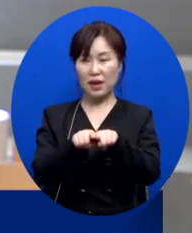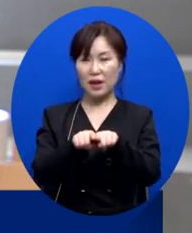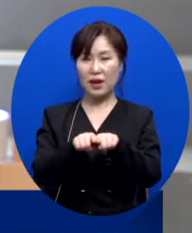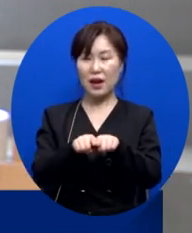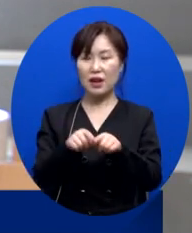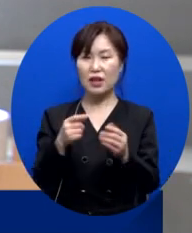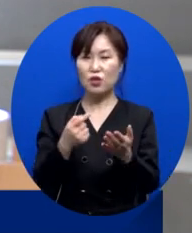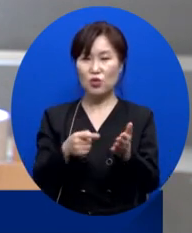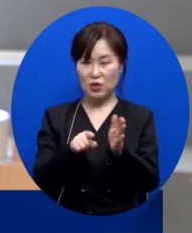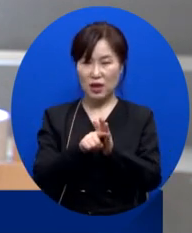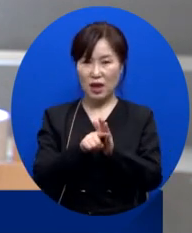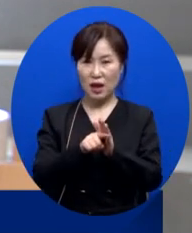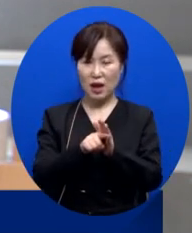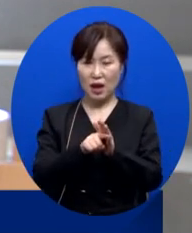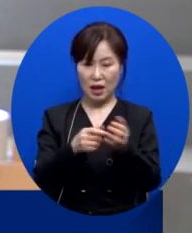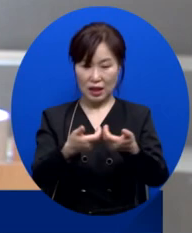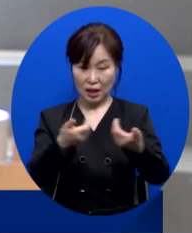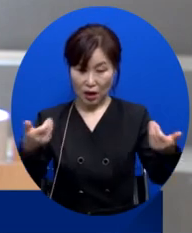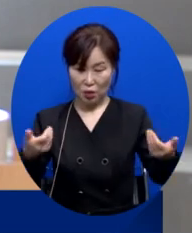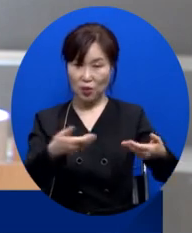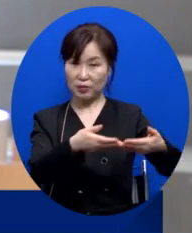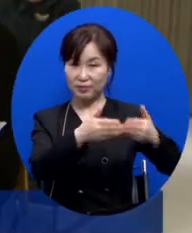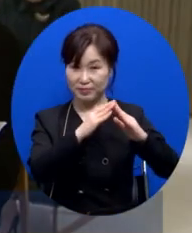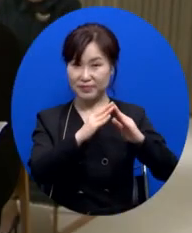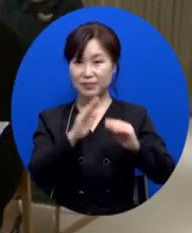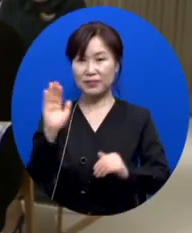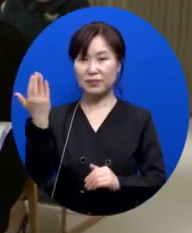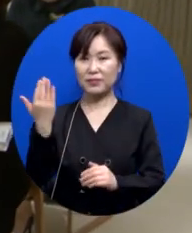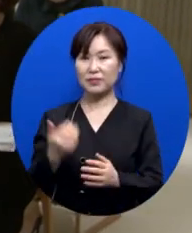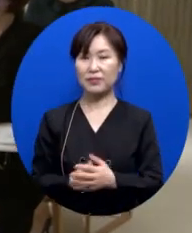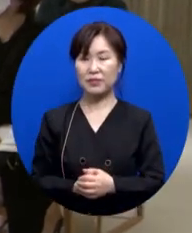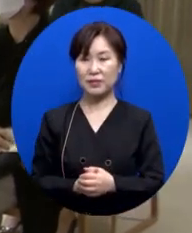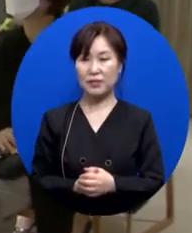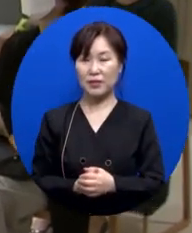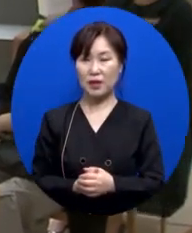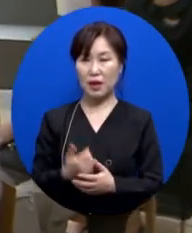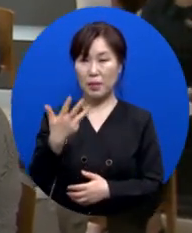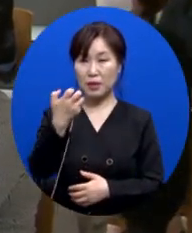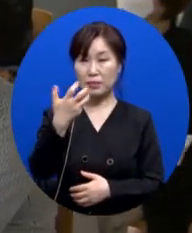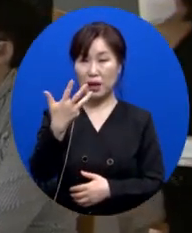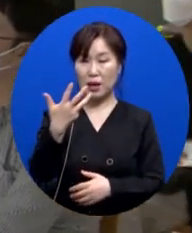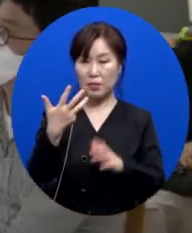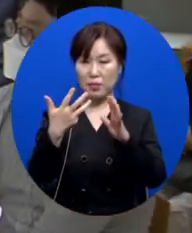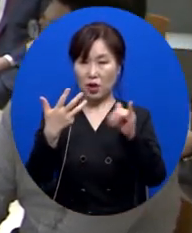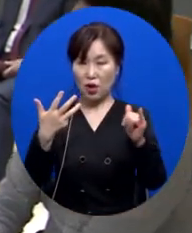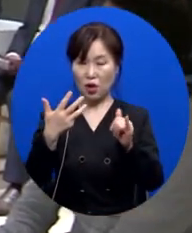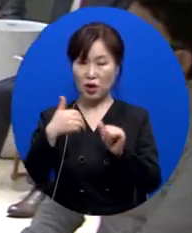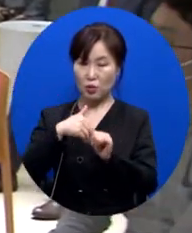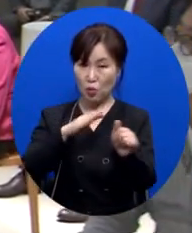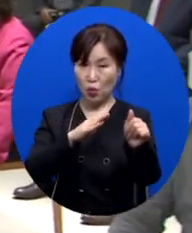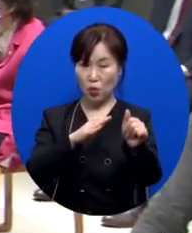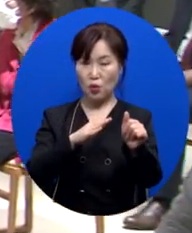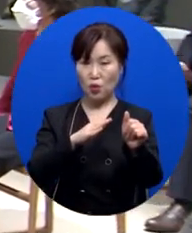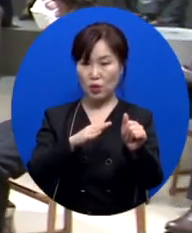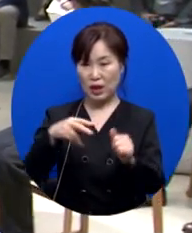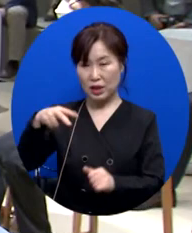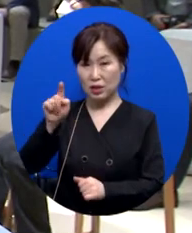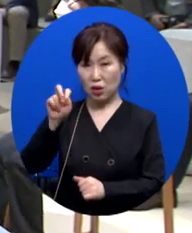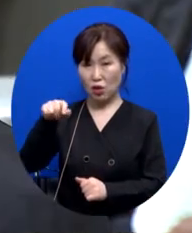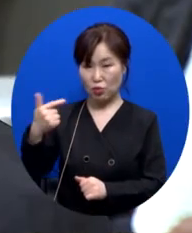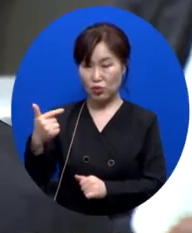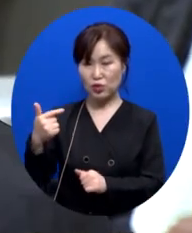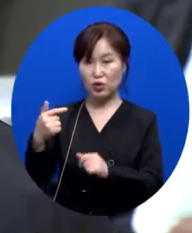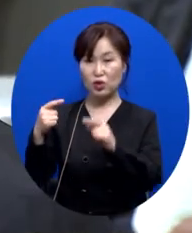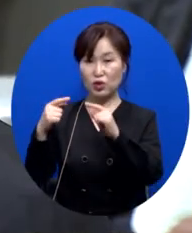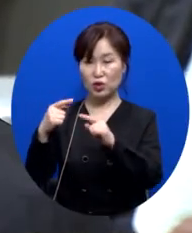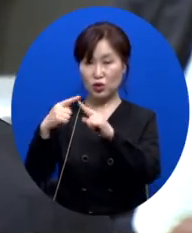이렇게 계층 멤버로 나오게 되었습니다 88명의 성도를 파송한 서문 교 의 성도들도 천 예배에